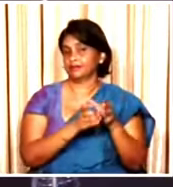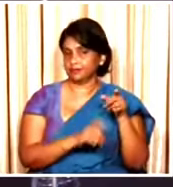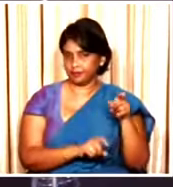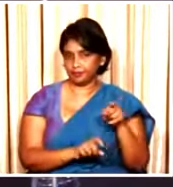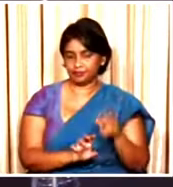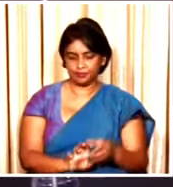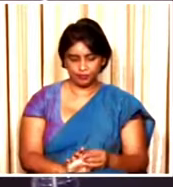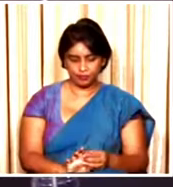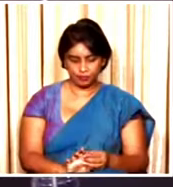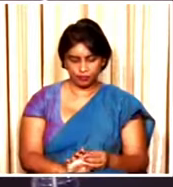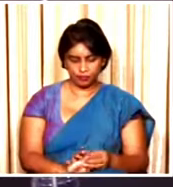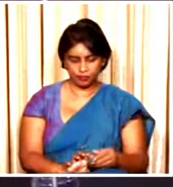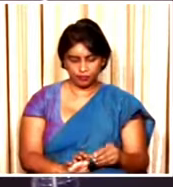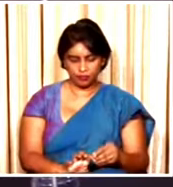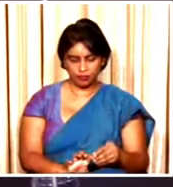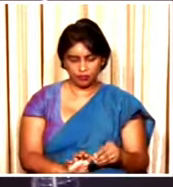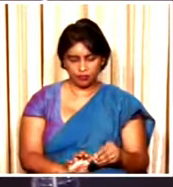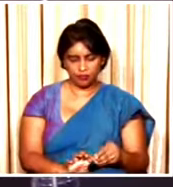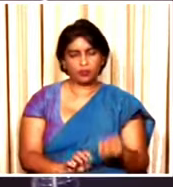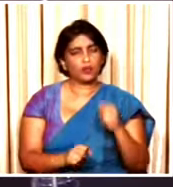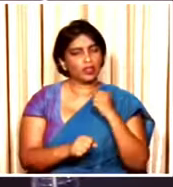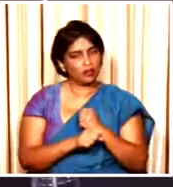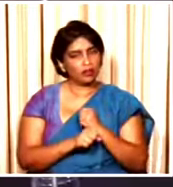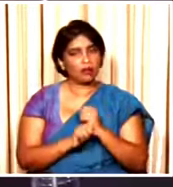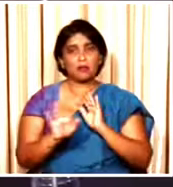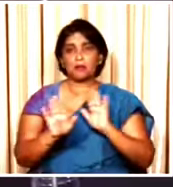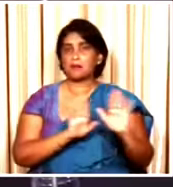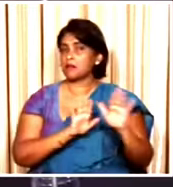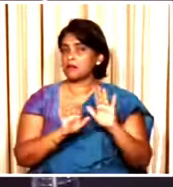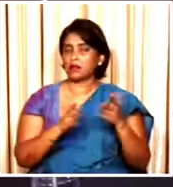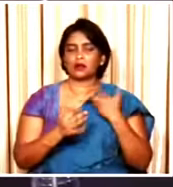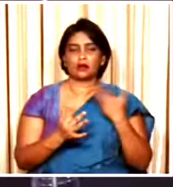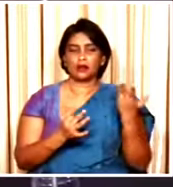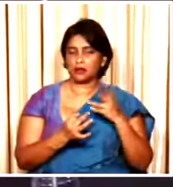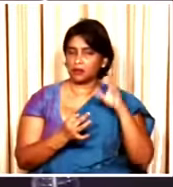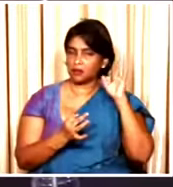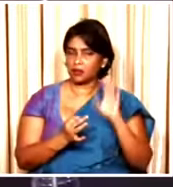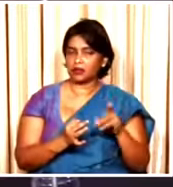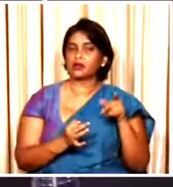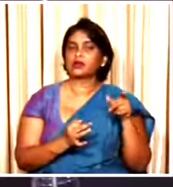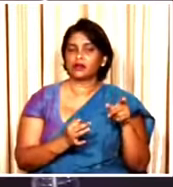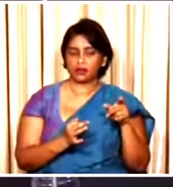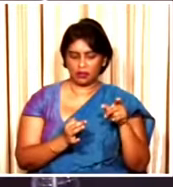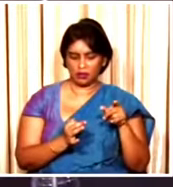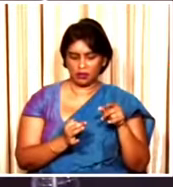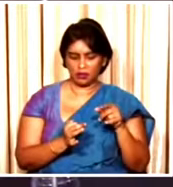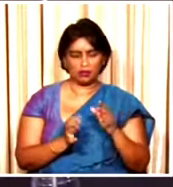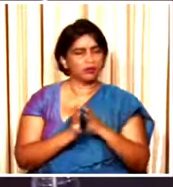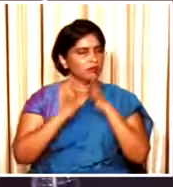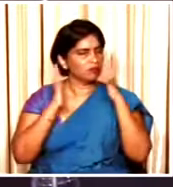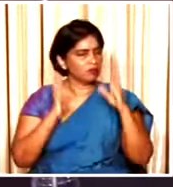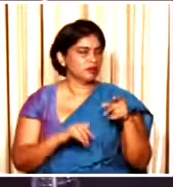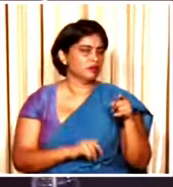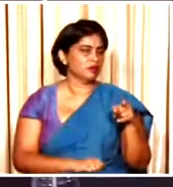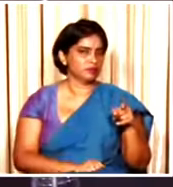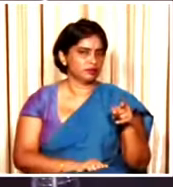කියන්නේ. කිසියම්ම රජයකට පාලනය කිරීමට නොහැකි ආකාරයට ඉතාමත්ම